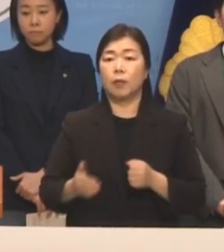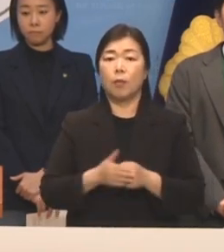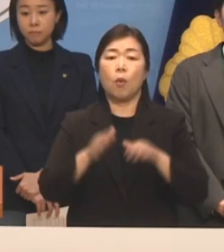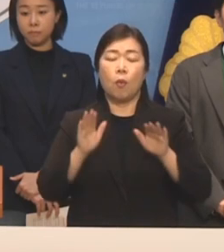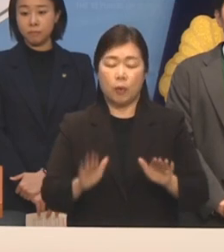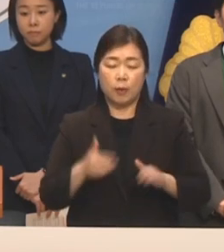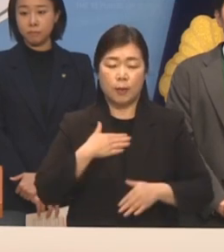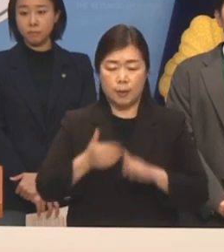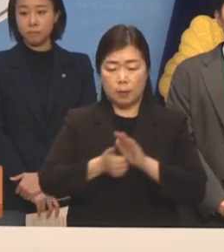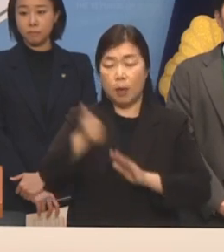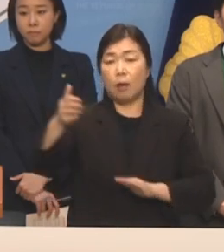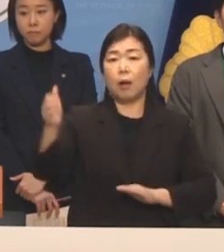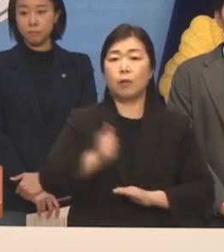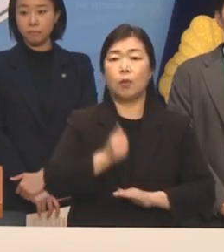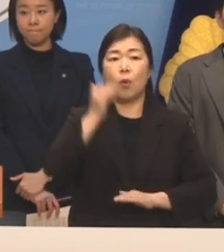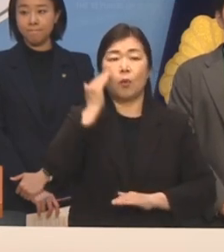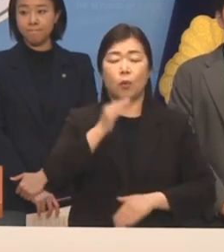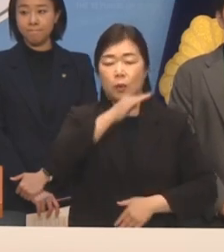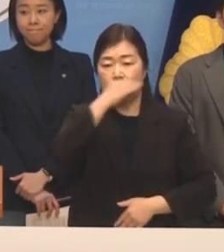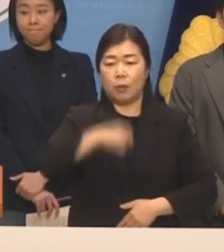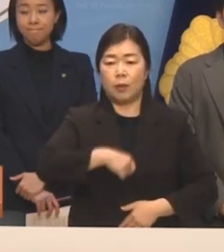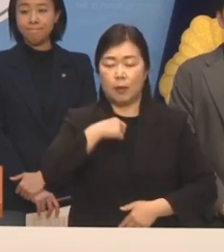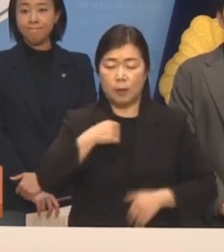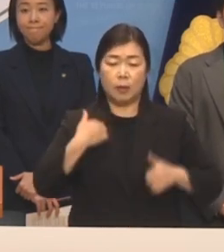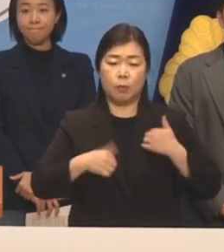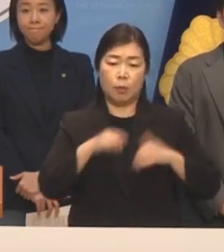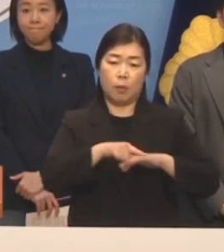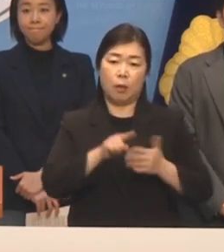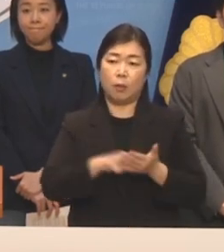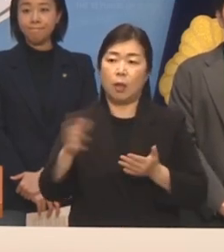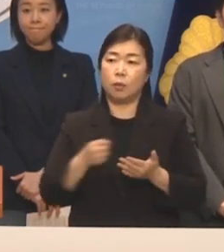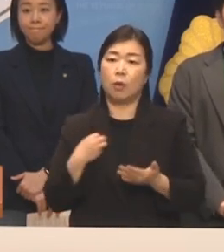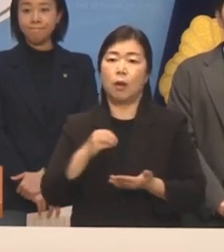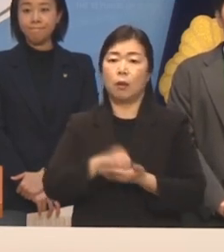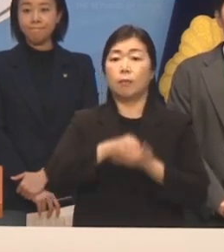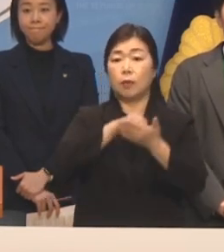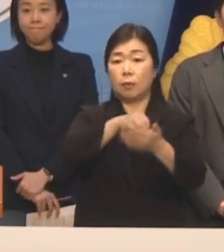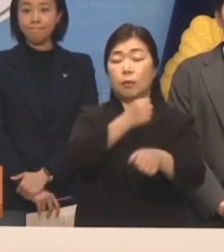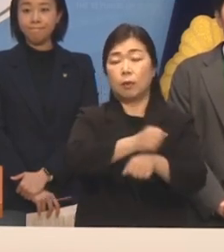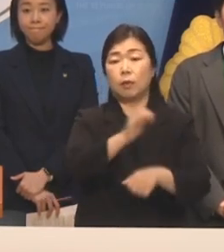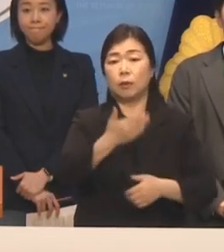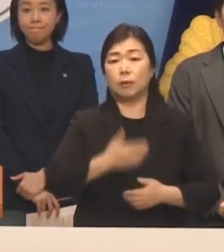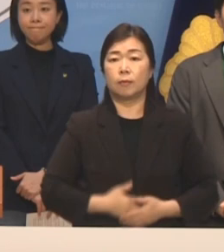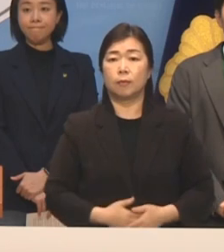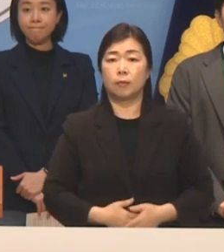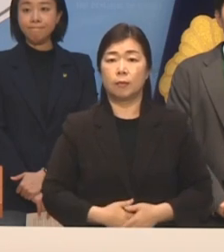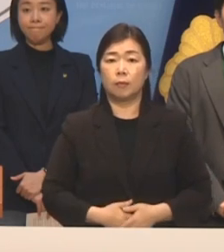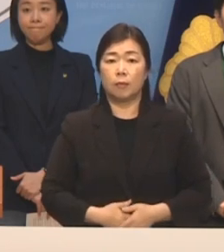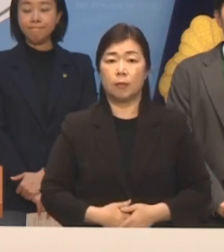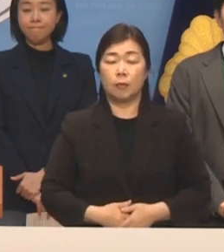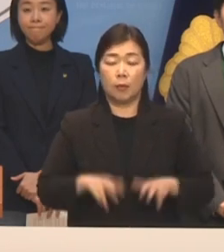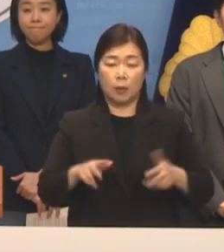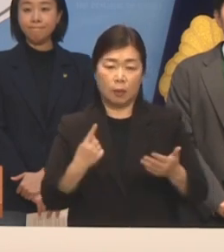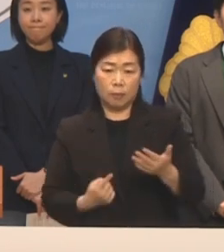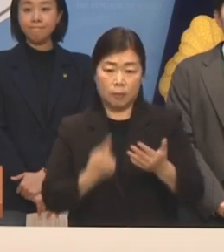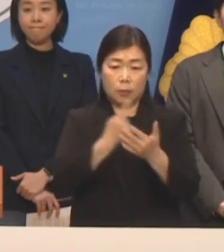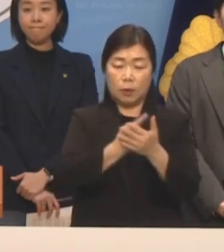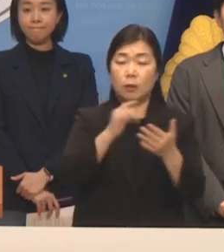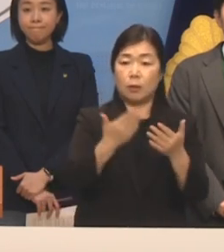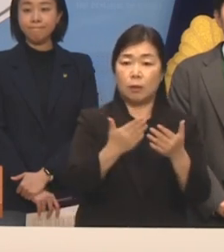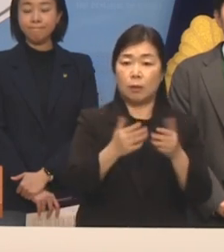희망을 품고 녹색정의당에 기쁘게 합류합니다. 이제 녹색정의당의 일원이 되어 기후재난